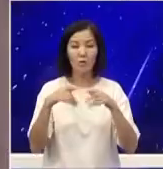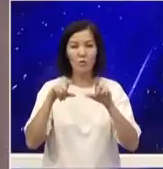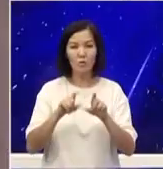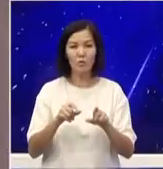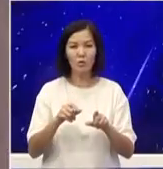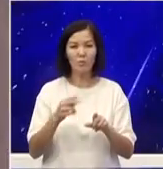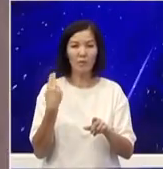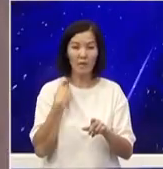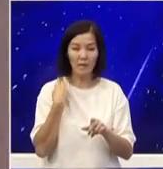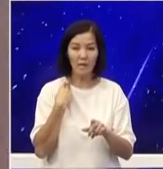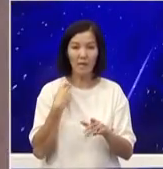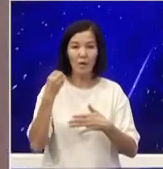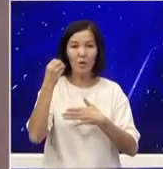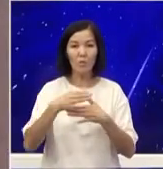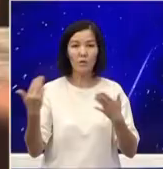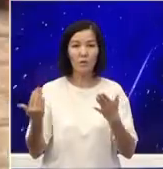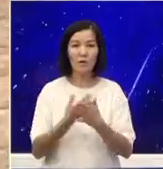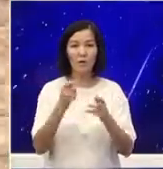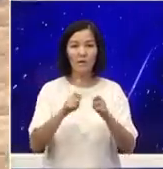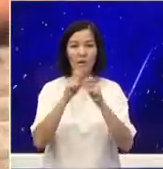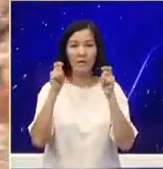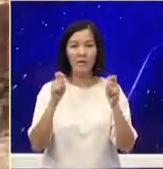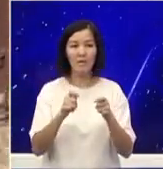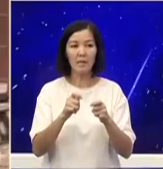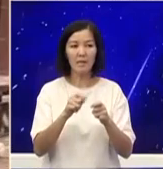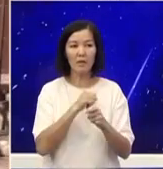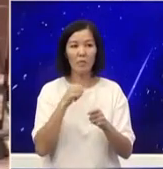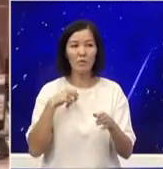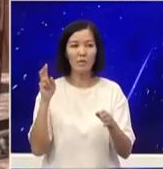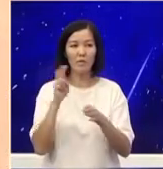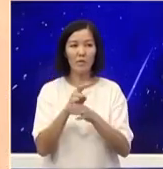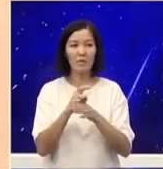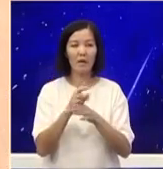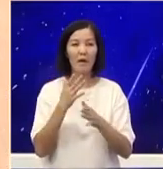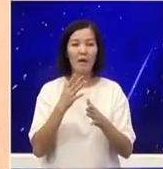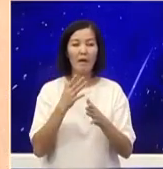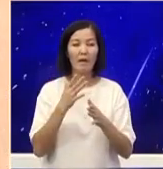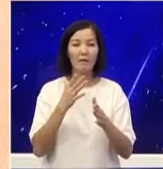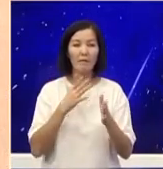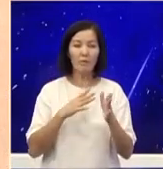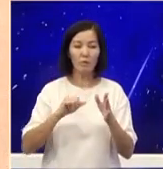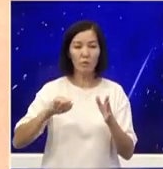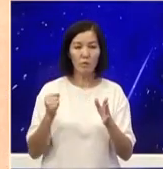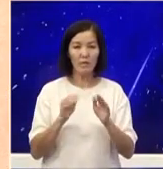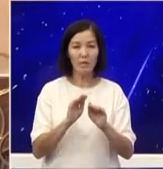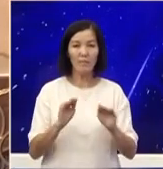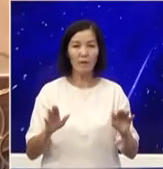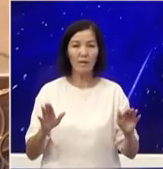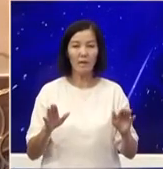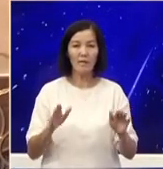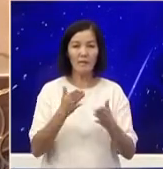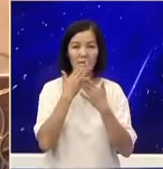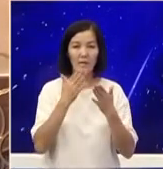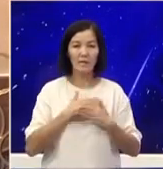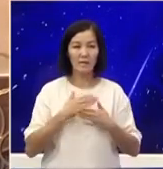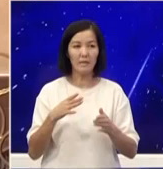мезі болды. Орталық қайта ашылғанда алақайлап алғаш болып жеттік. Қызым тәрбиеші мен достарын сағынып қалыпты, дейді жасана. Ребенок, если бы,